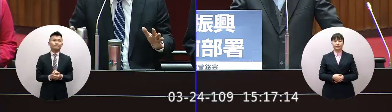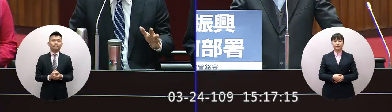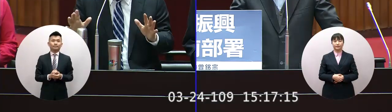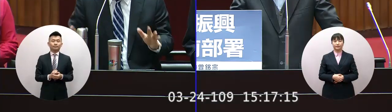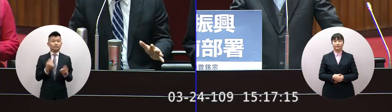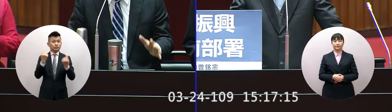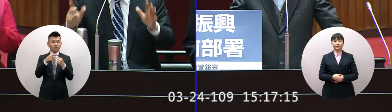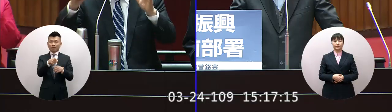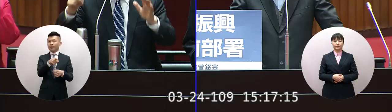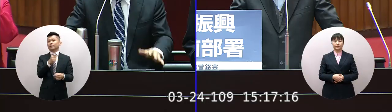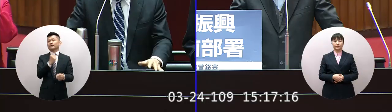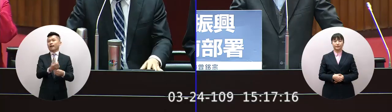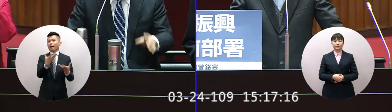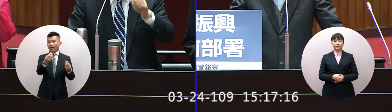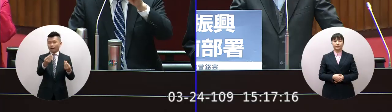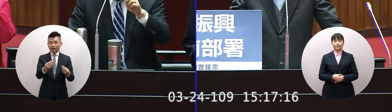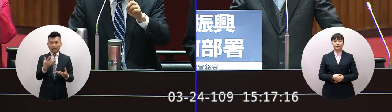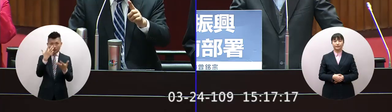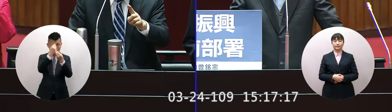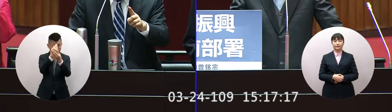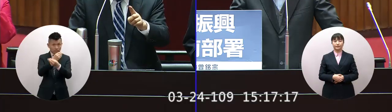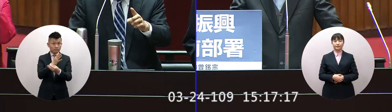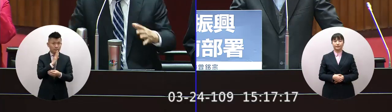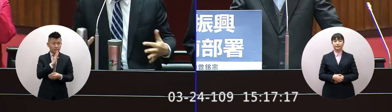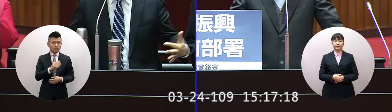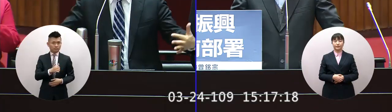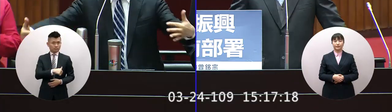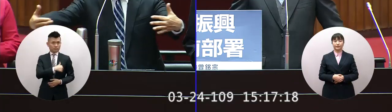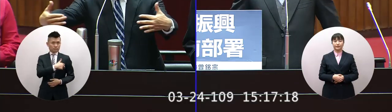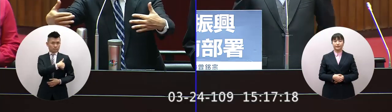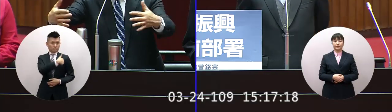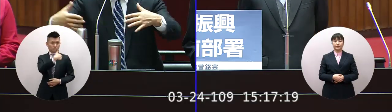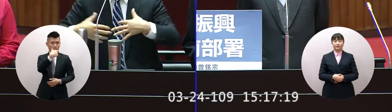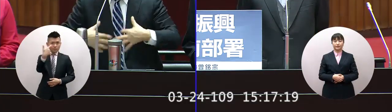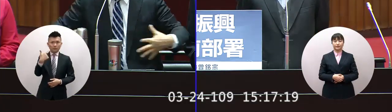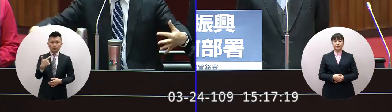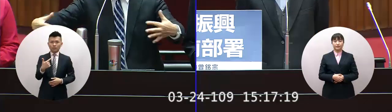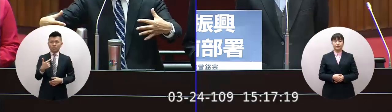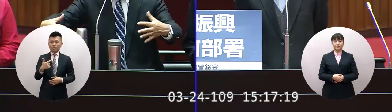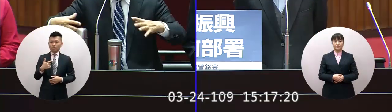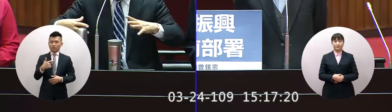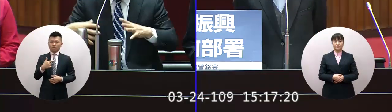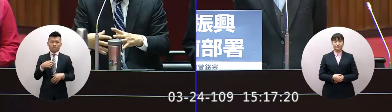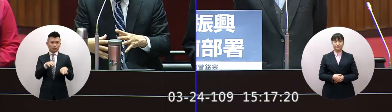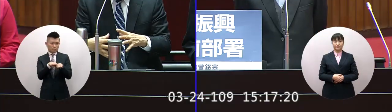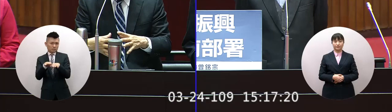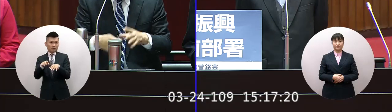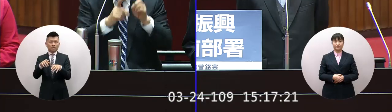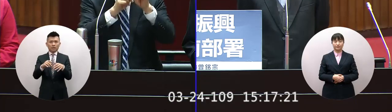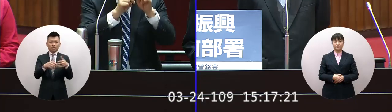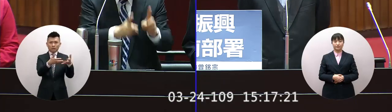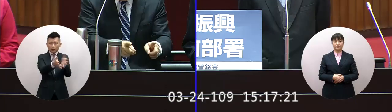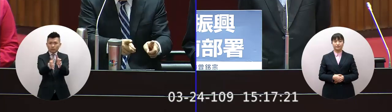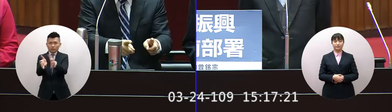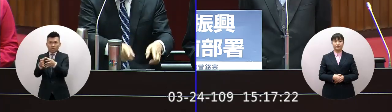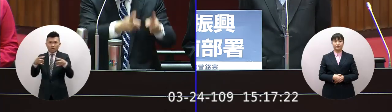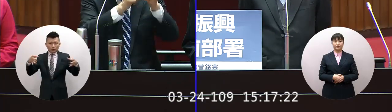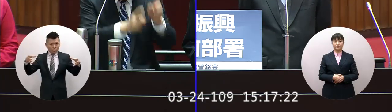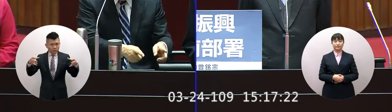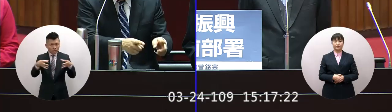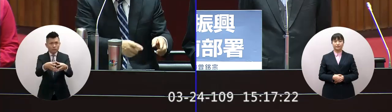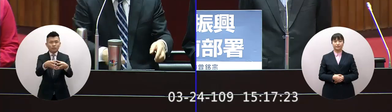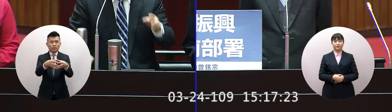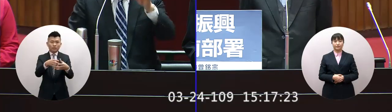拢无伫做啊是安怎？其实连拜六都大部即相关部会大集会，拜